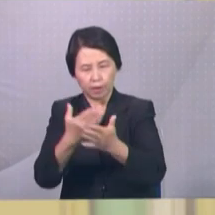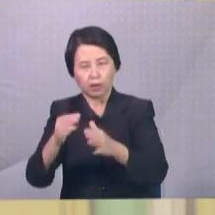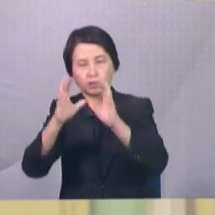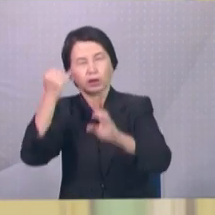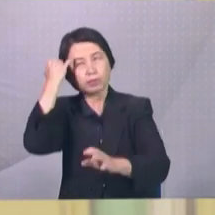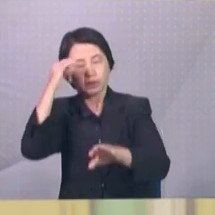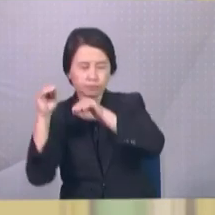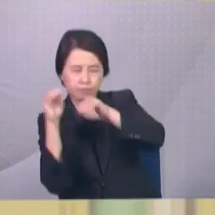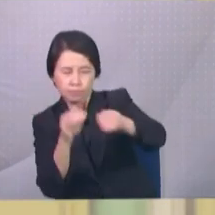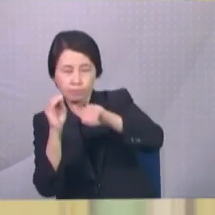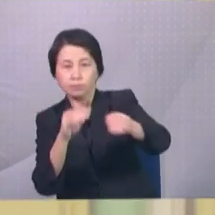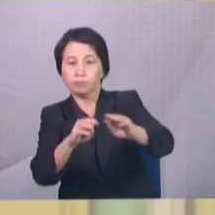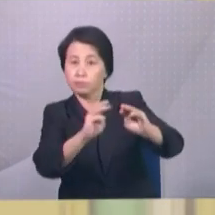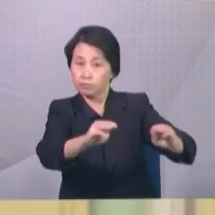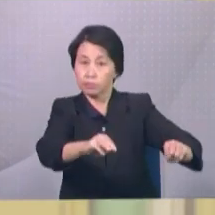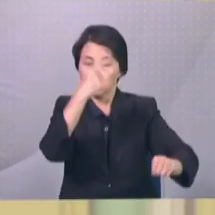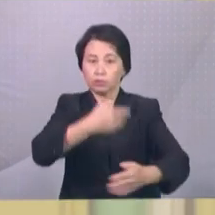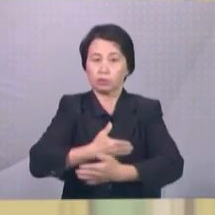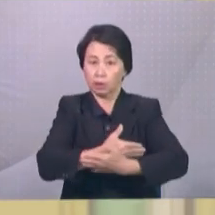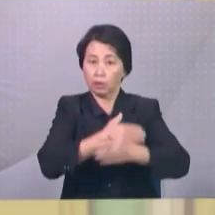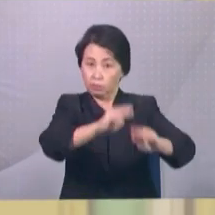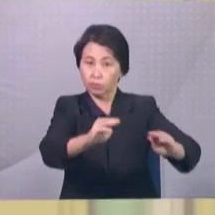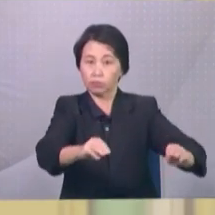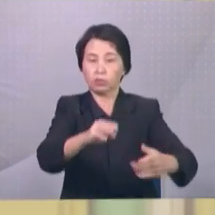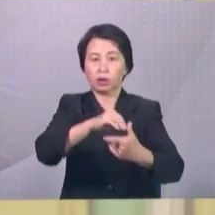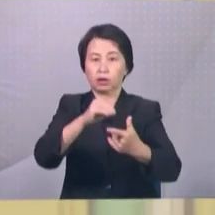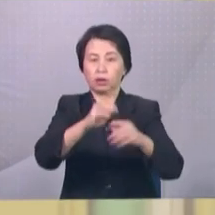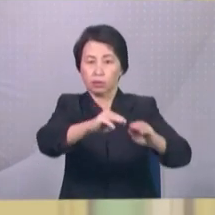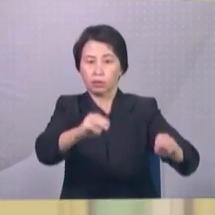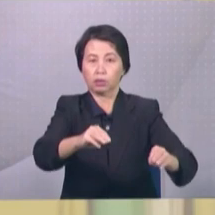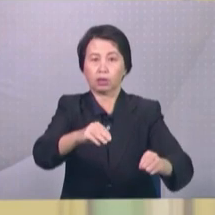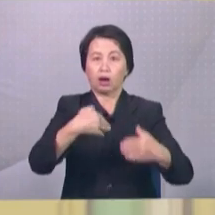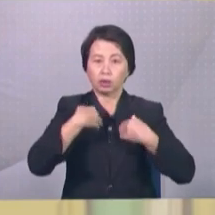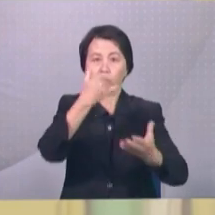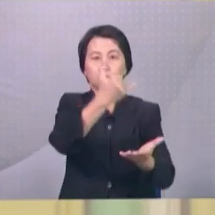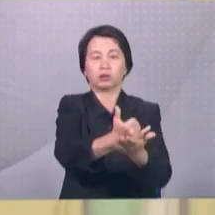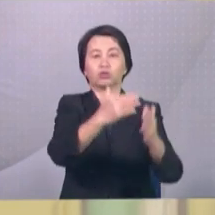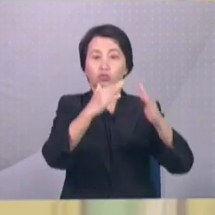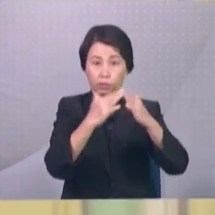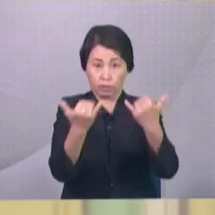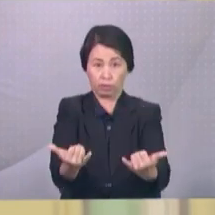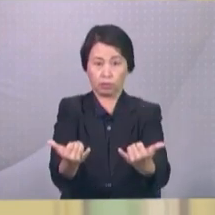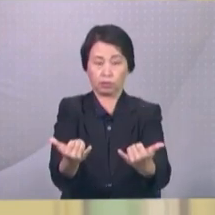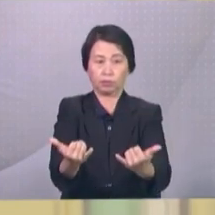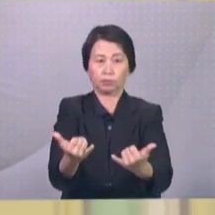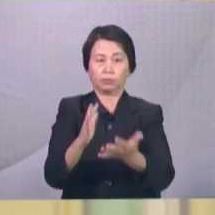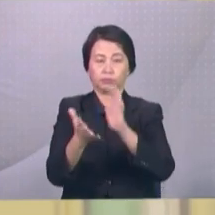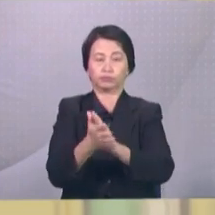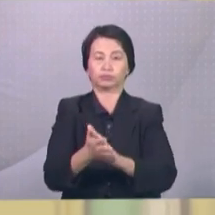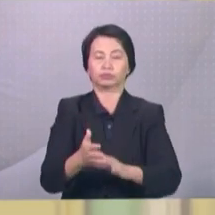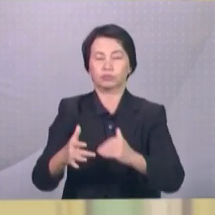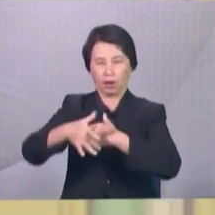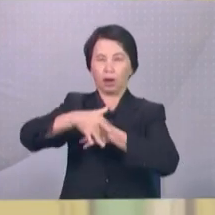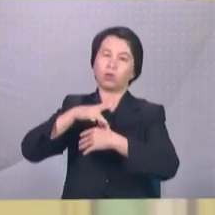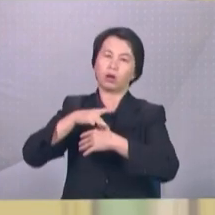kaedah pengajaran dan pembelajaran untuk anak-anak atau untuk murid yang berada di rumah pada waktu ini. Jadi di peringkat